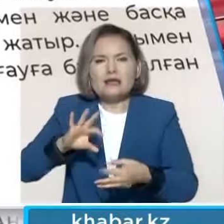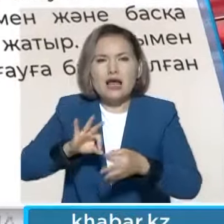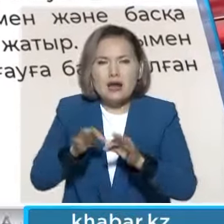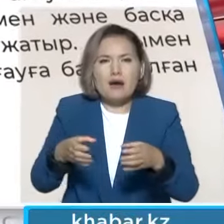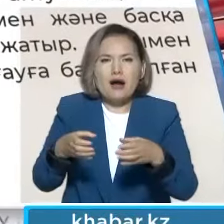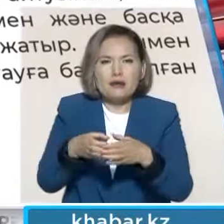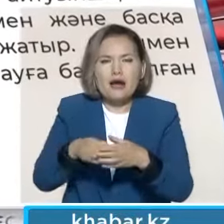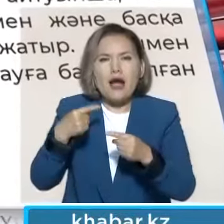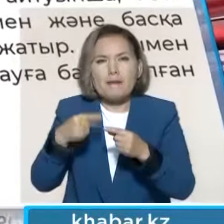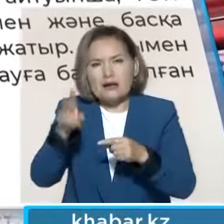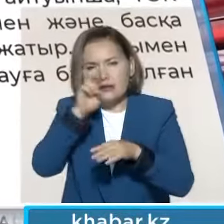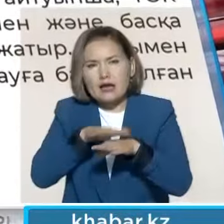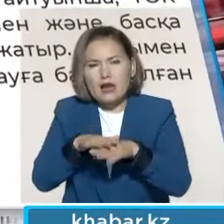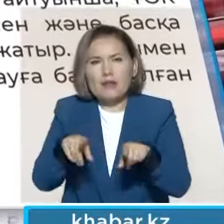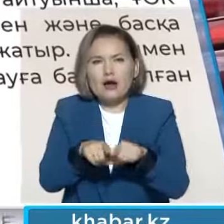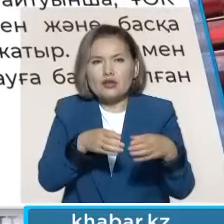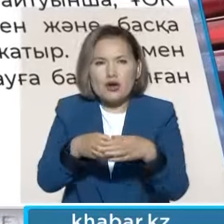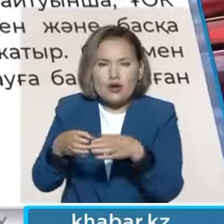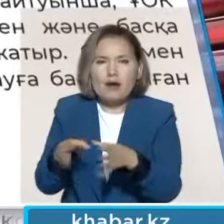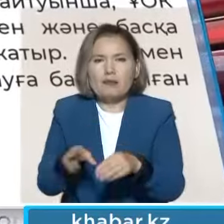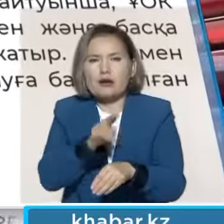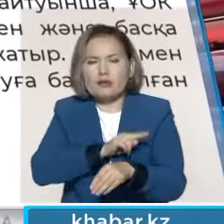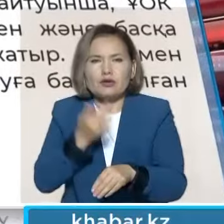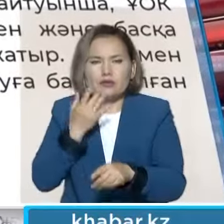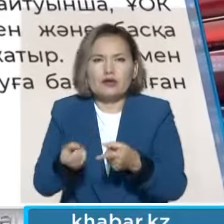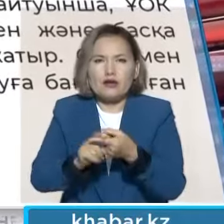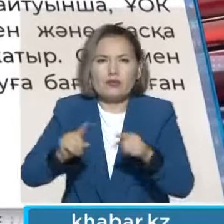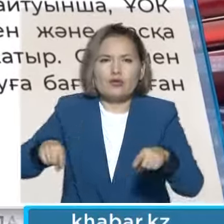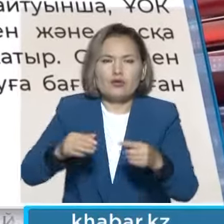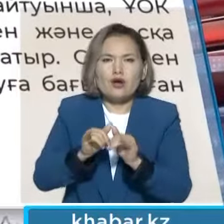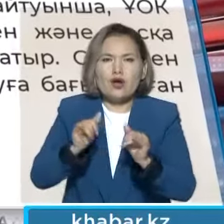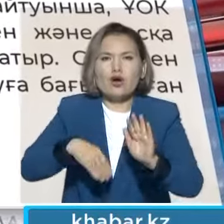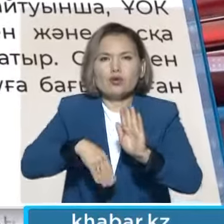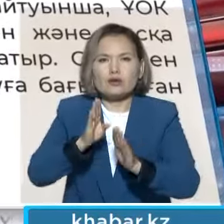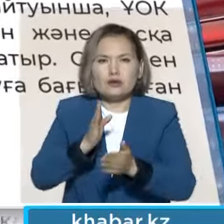кеңесімен және басқа елдердің осындай құрылымдарымен байланысты жандандырып жатыр.